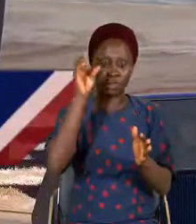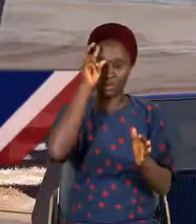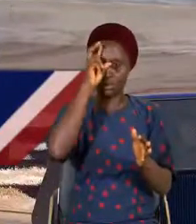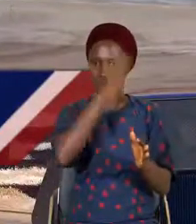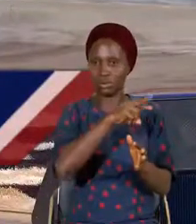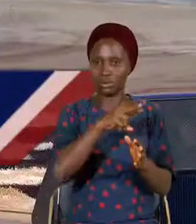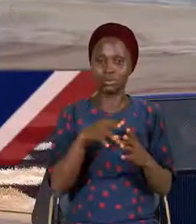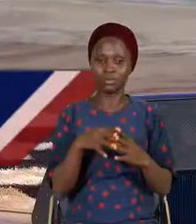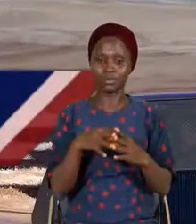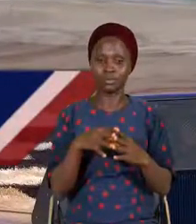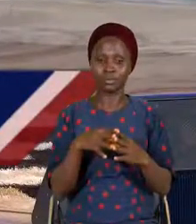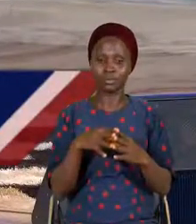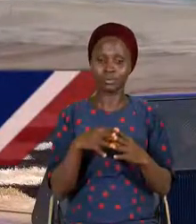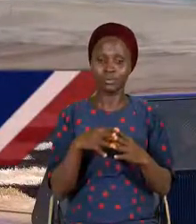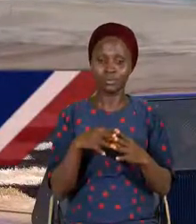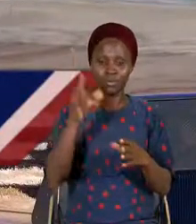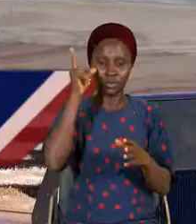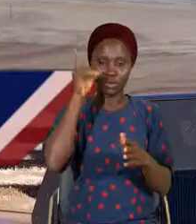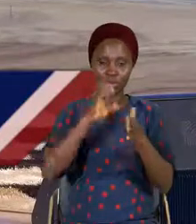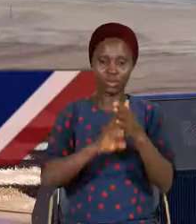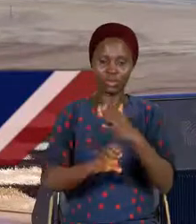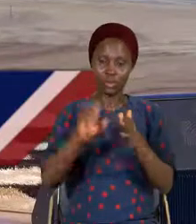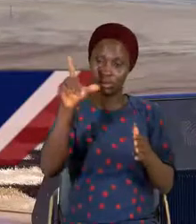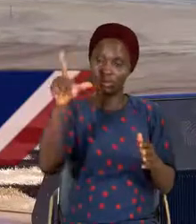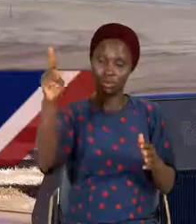Luc chapitre 24, verset 45.